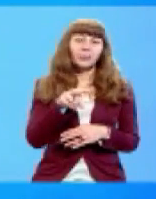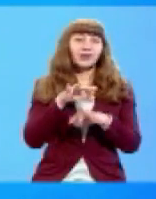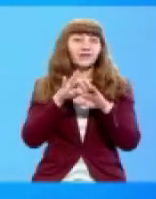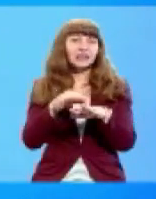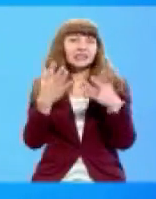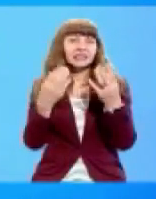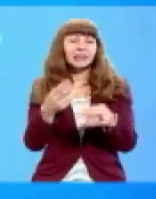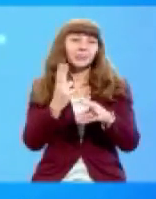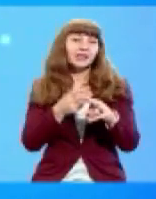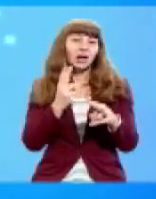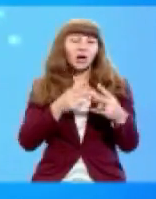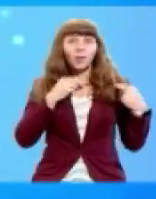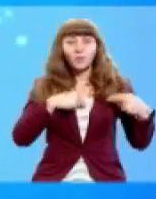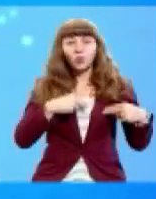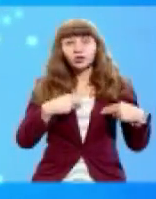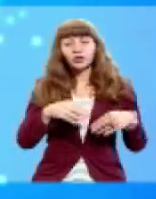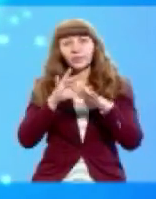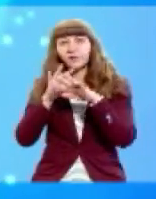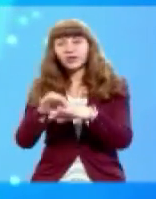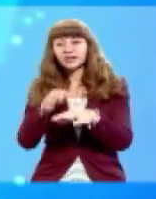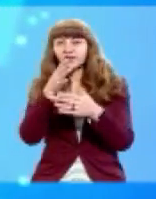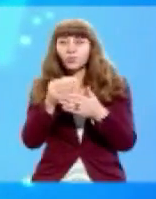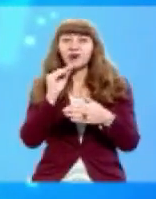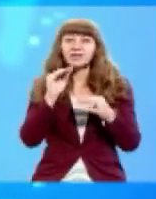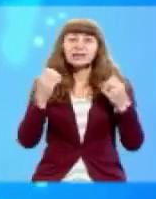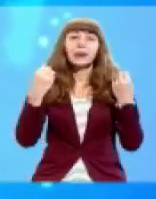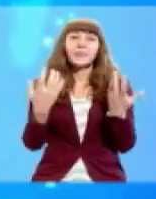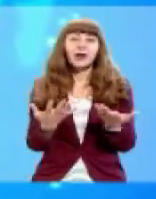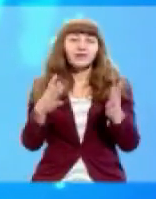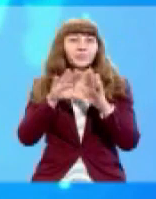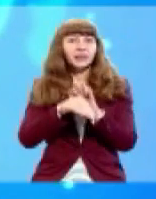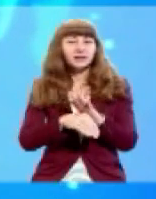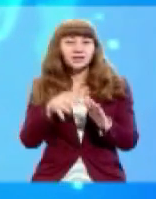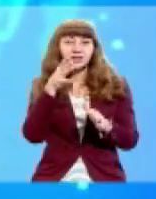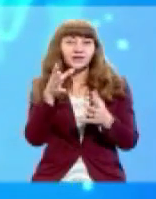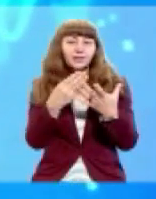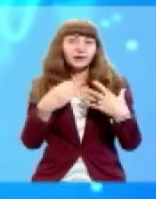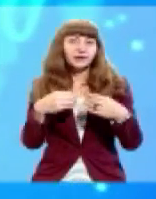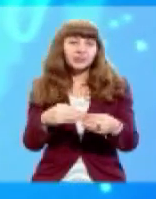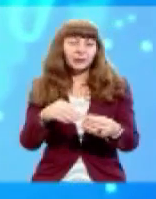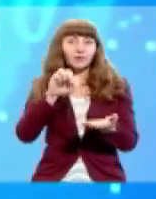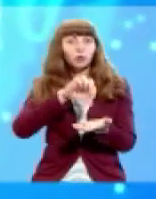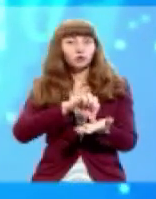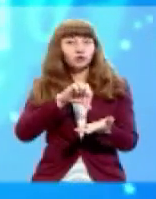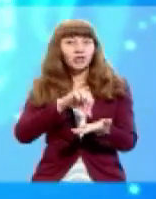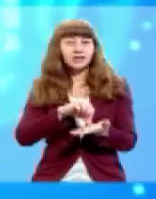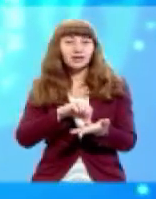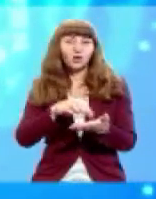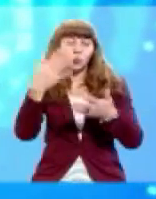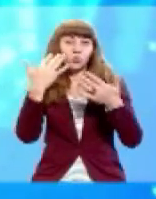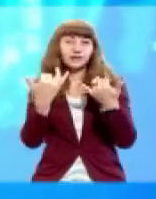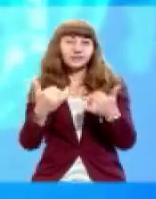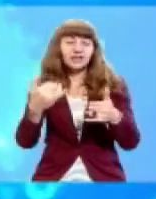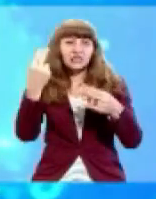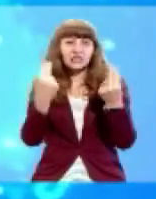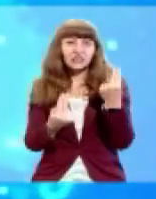мерекелерінің кең көлемде тойлап, өз отбасыларымен бірге қызықты ойындар мен іс-шараларға қатысты. Айет ауылында сонымен қатар балаларға арналған